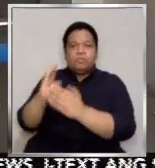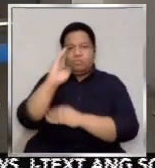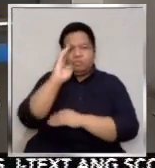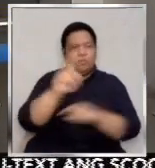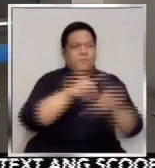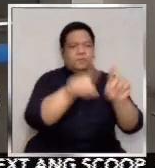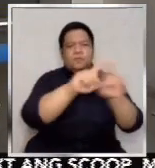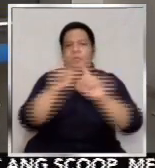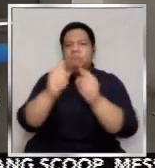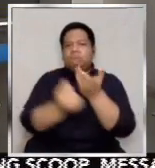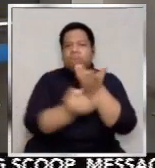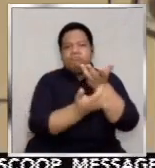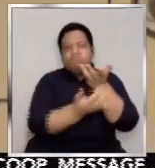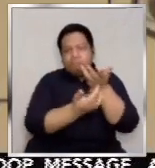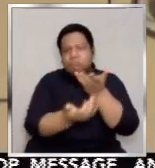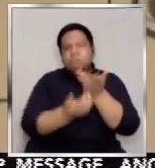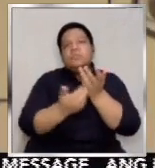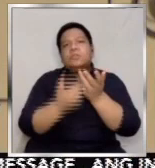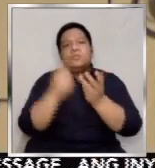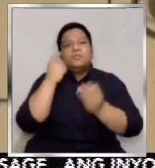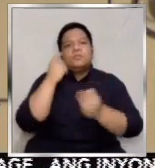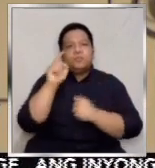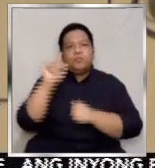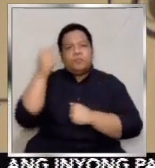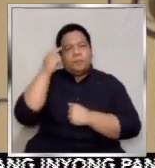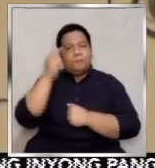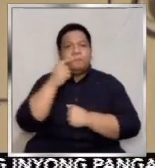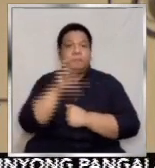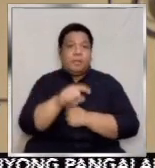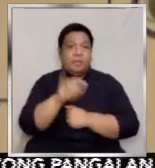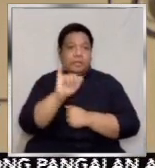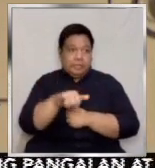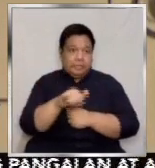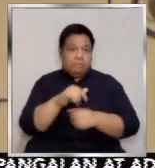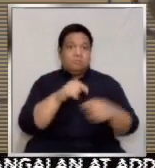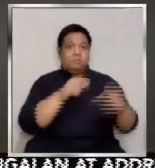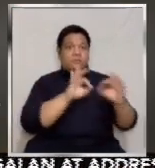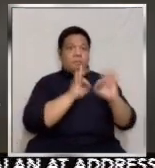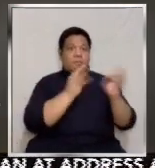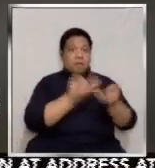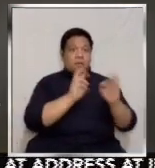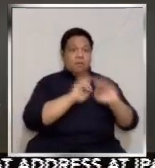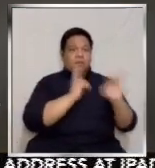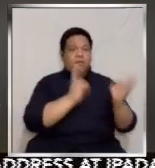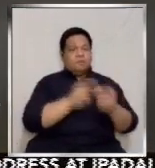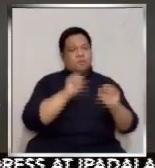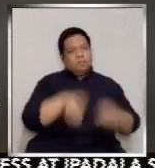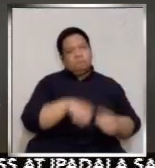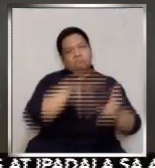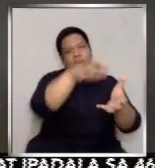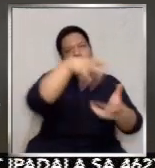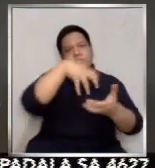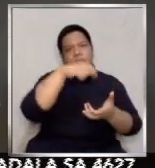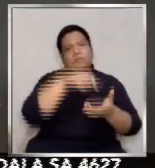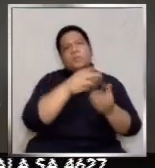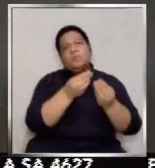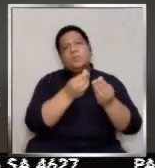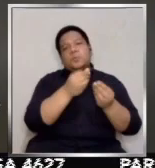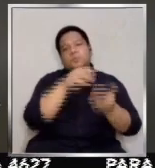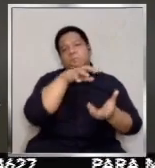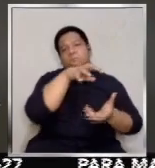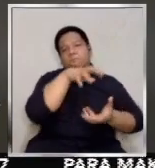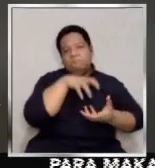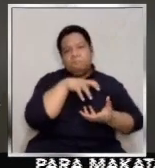na kinumisyon ng gobyerno. Doon makukuha na ng mga kaanak ang mga abo na kanilang mga mahal sa buhay at saka pa lang